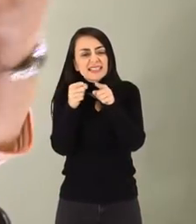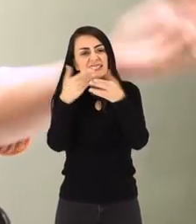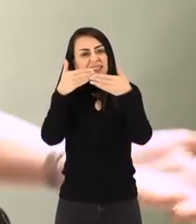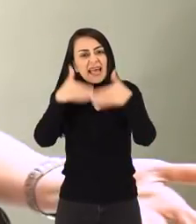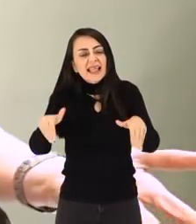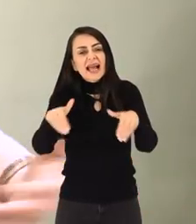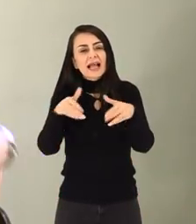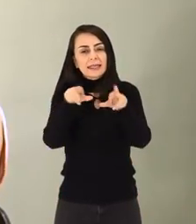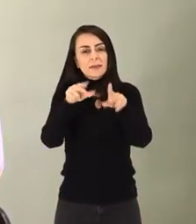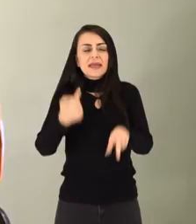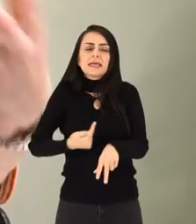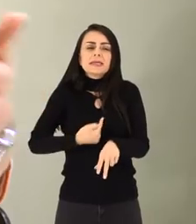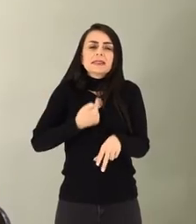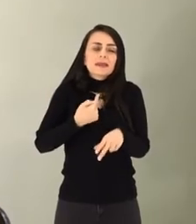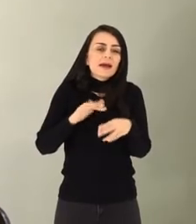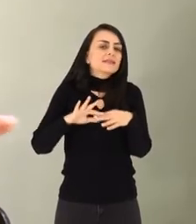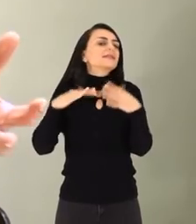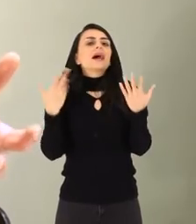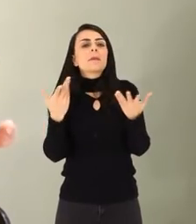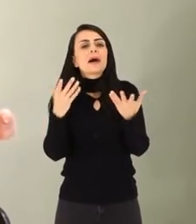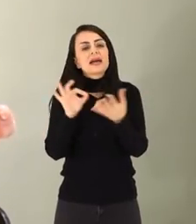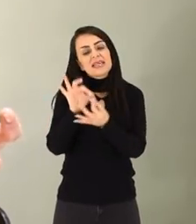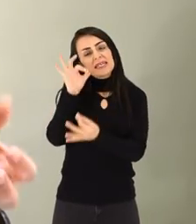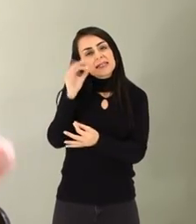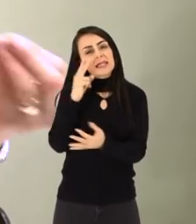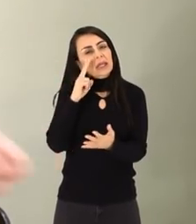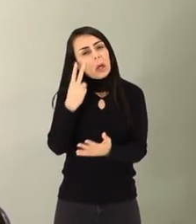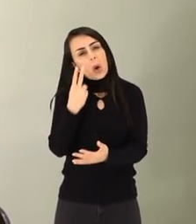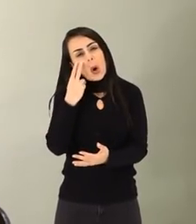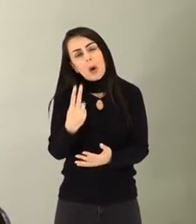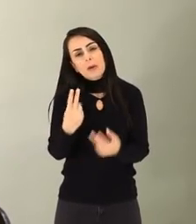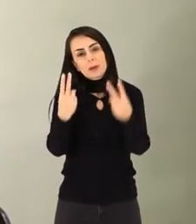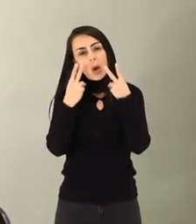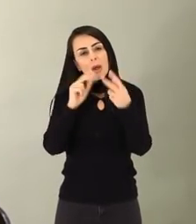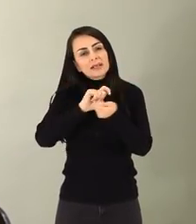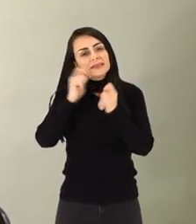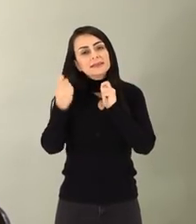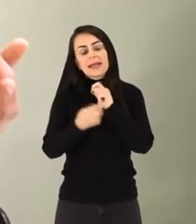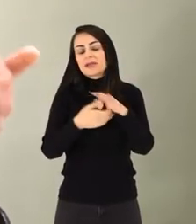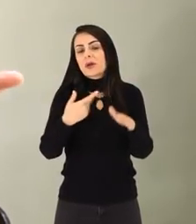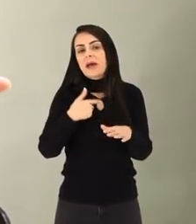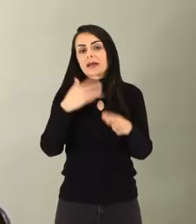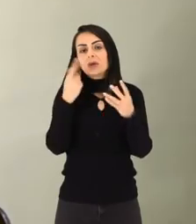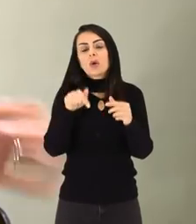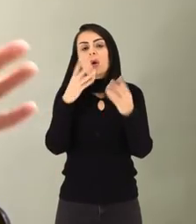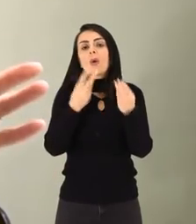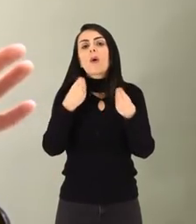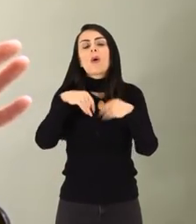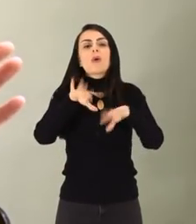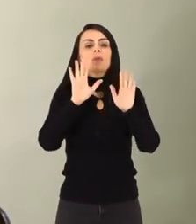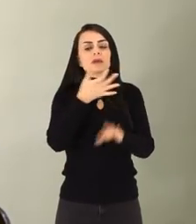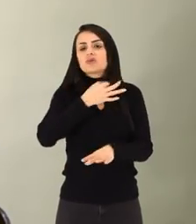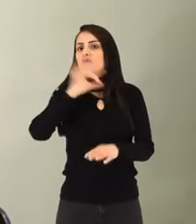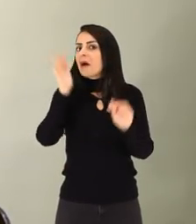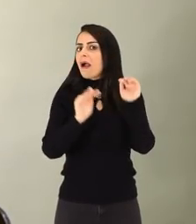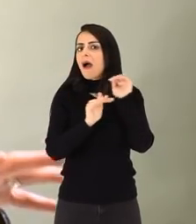gibi bir psikolojiye girebilirsin. Bilmem ne bilmem. Bunlar çok çeşitli bence ve bireysel, kişiye göre değişiyor bana göre. Ben de tam tersi oldu